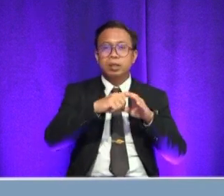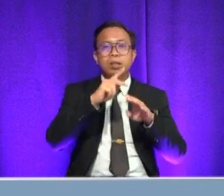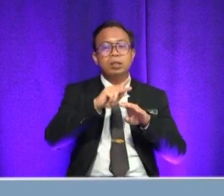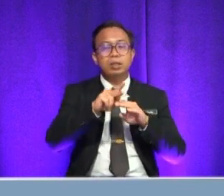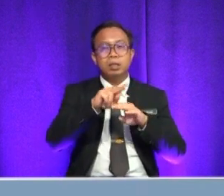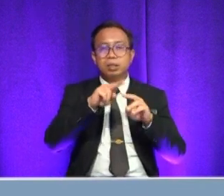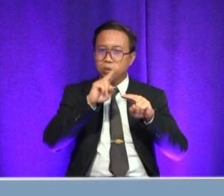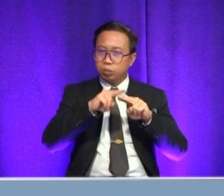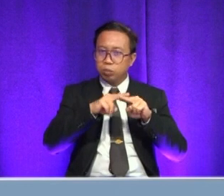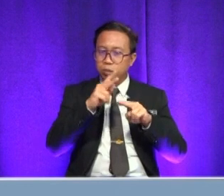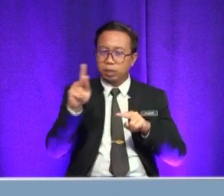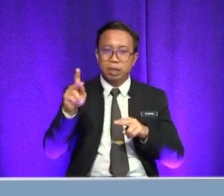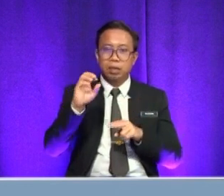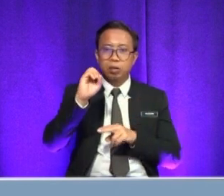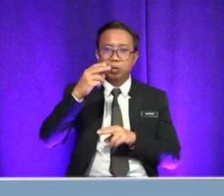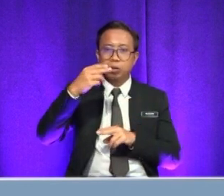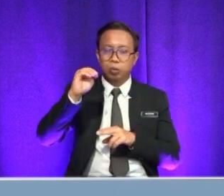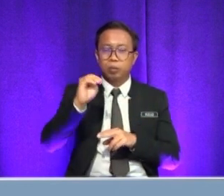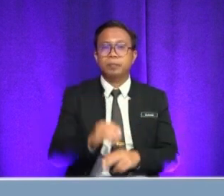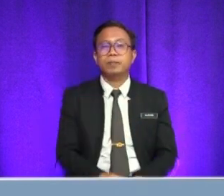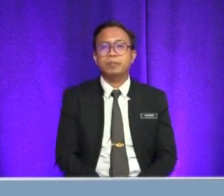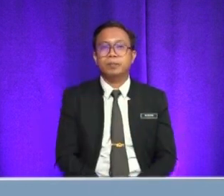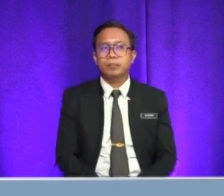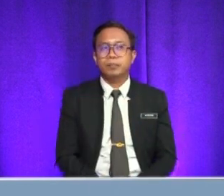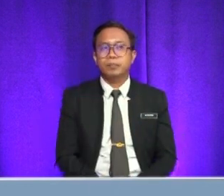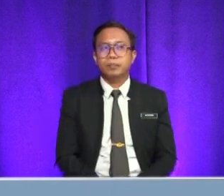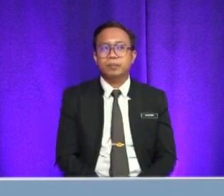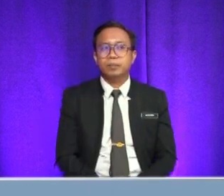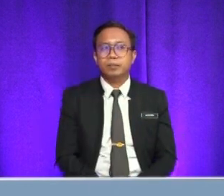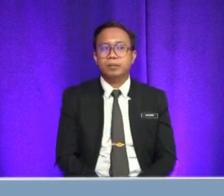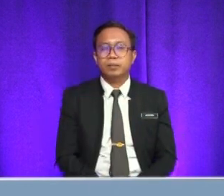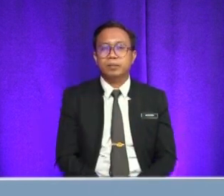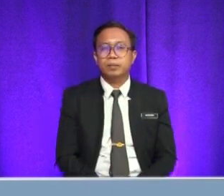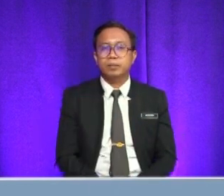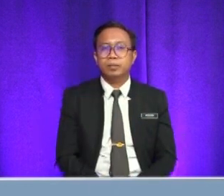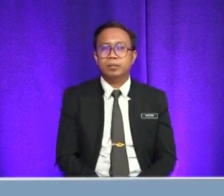Okey, laraskan suis pilihan pada kedudukan ohm. Bagus, Mifzal. Seterusnya, Solihin.